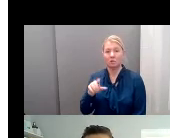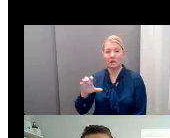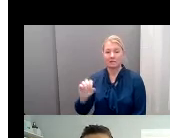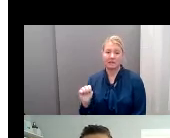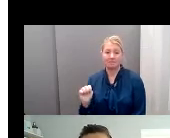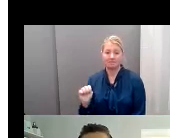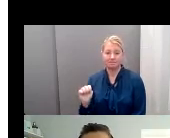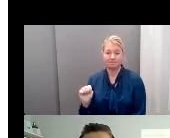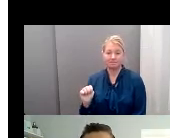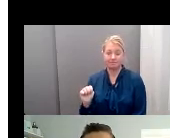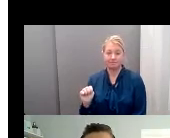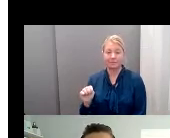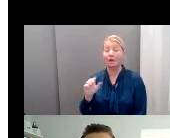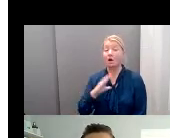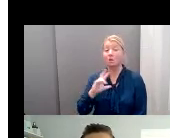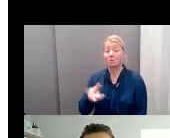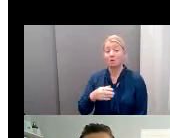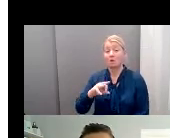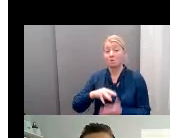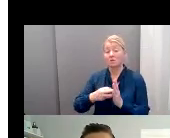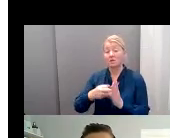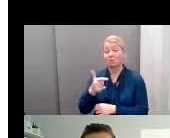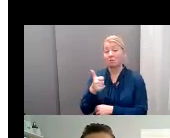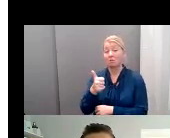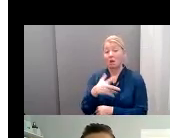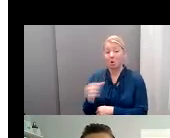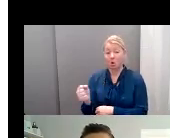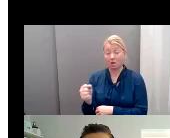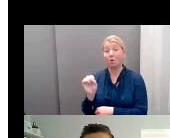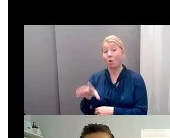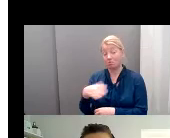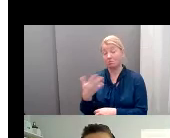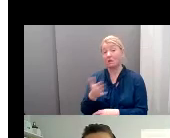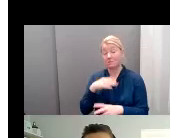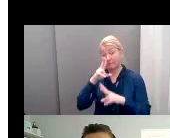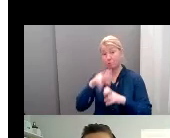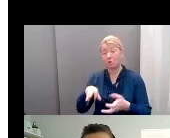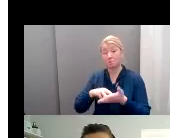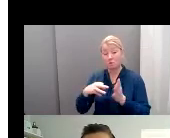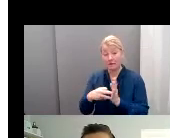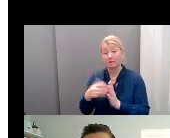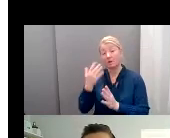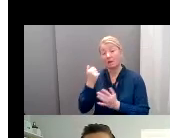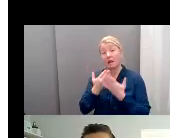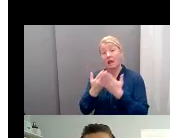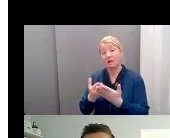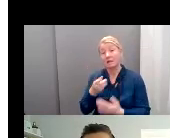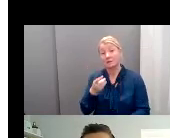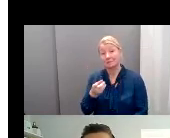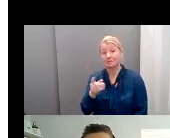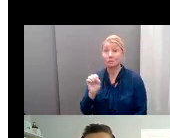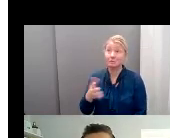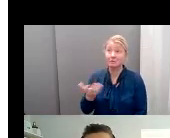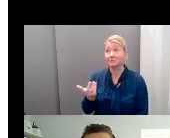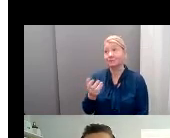soch.ly.se. Och jag har även en projektblogg om forskningsprojektet där man kan läsa om tidigare